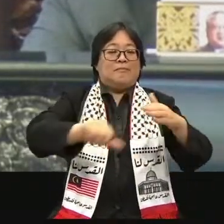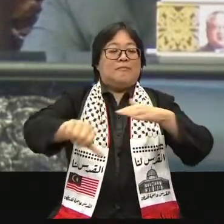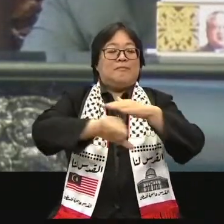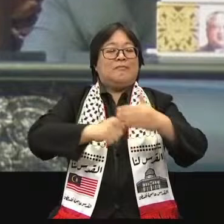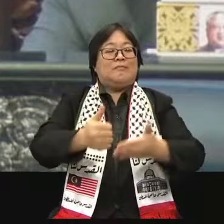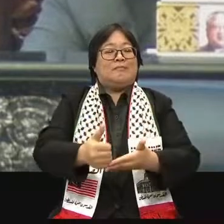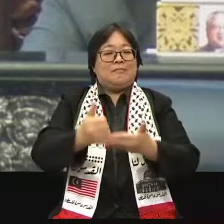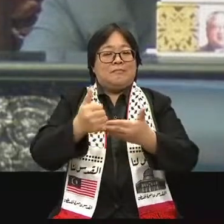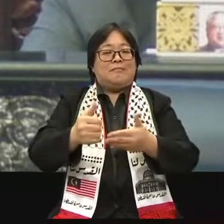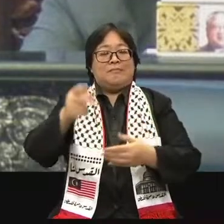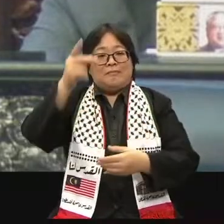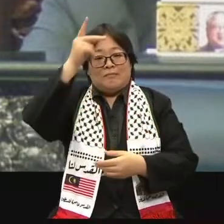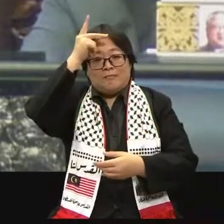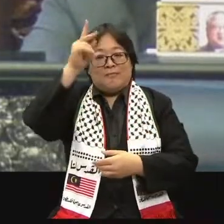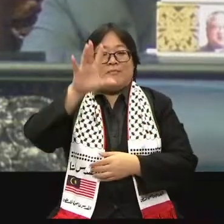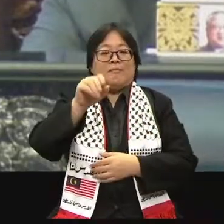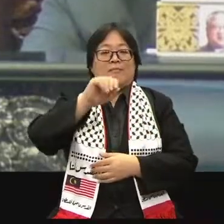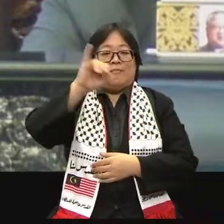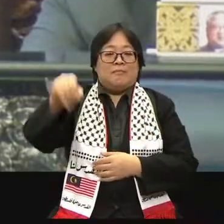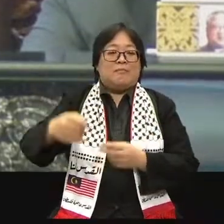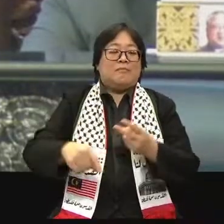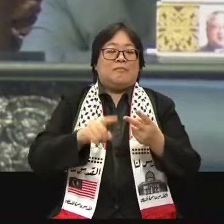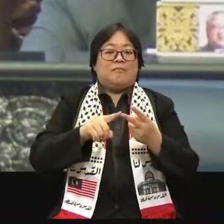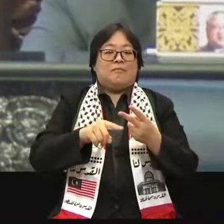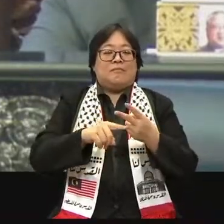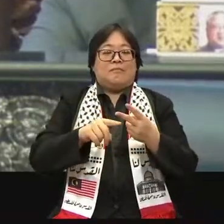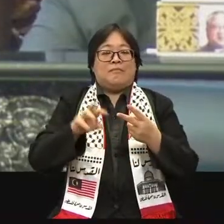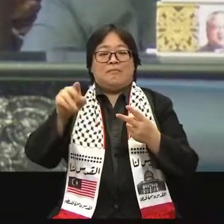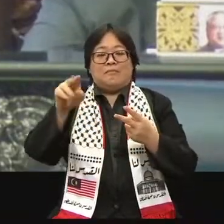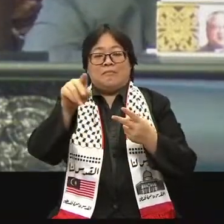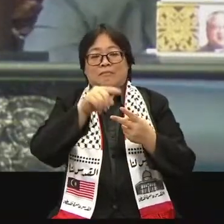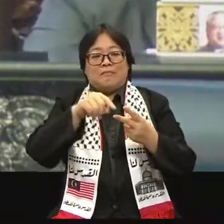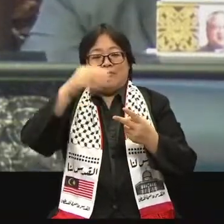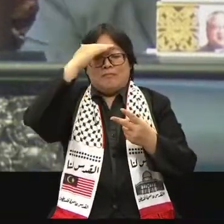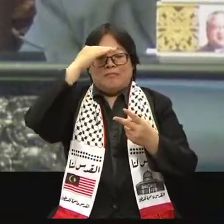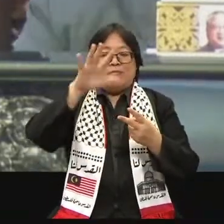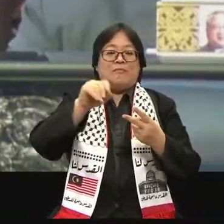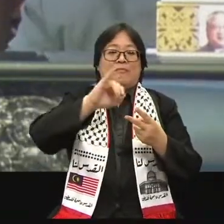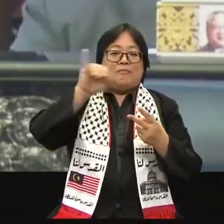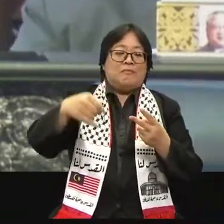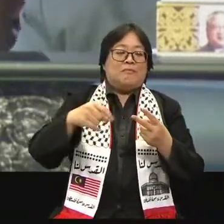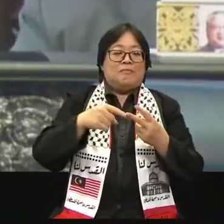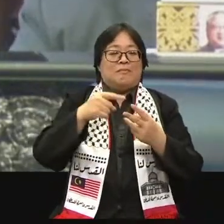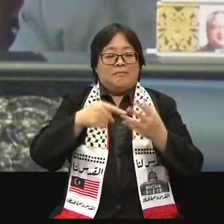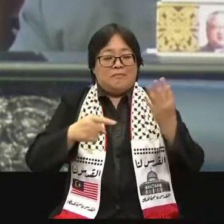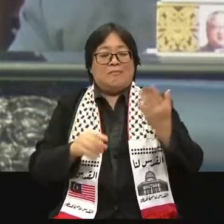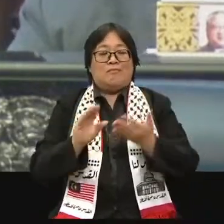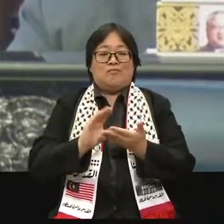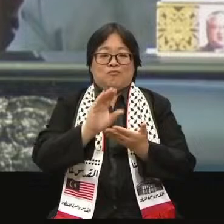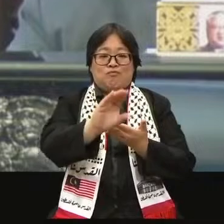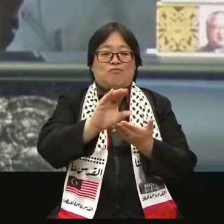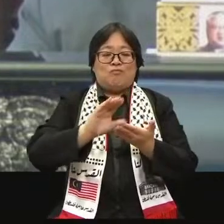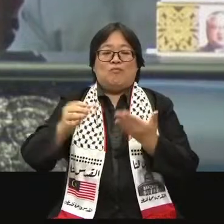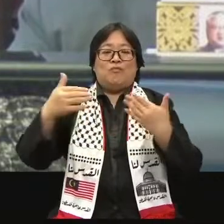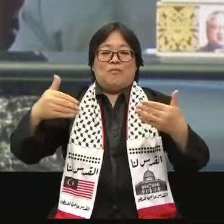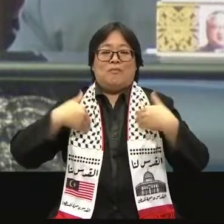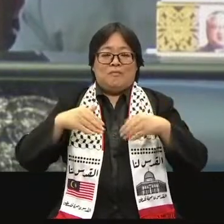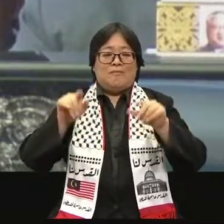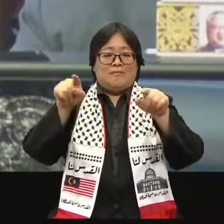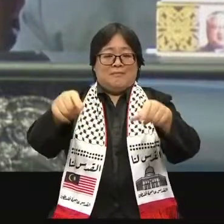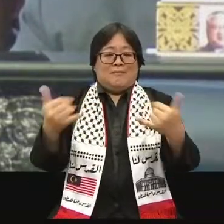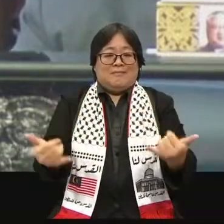asas Kelantan 50 juta Apa nama Johor 50 juta yang peruntukan ini telah berada di